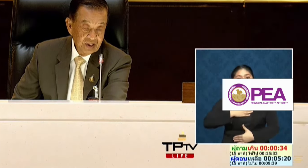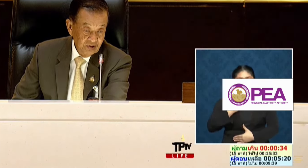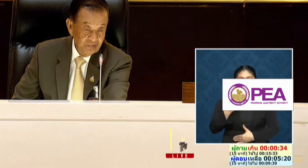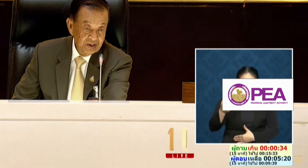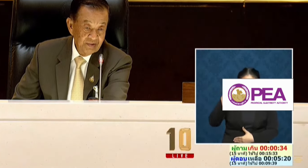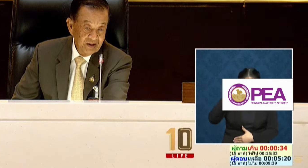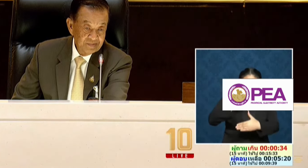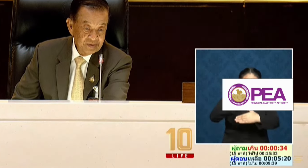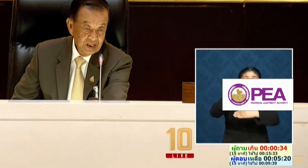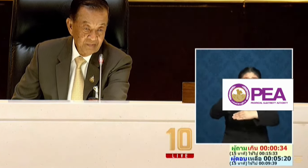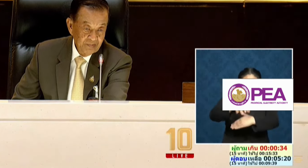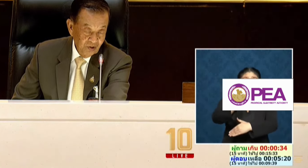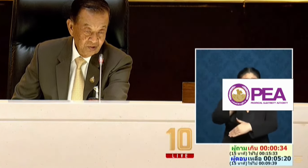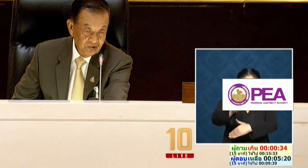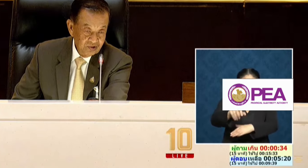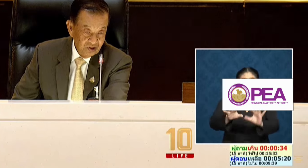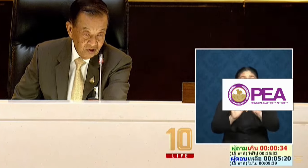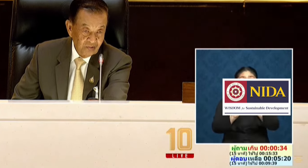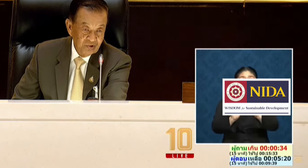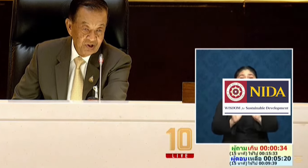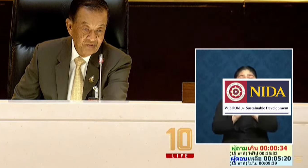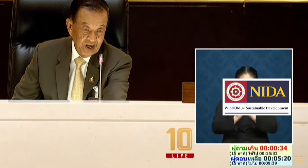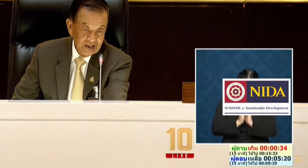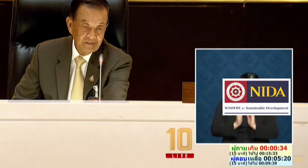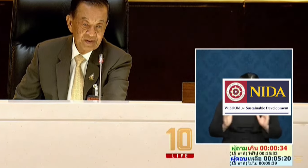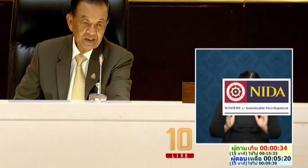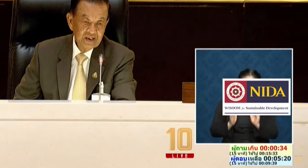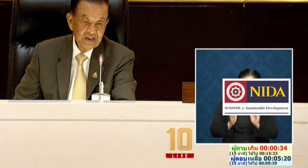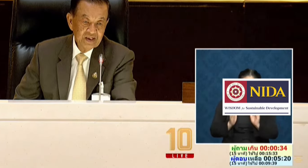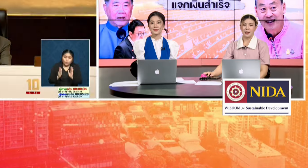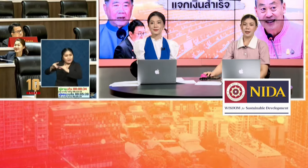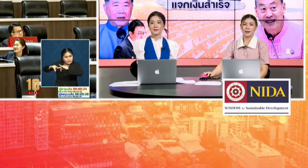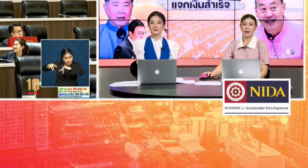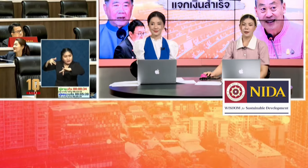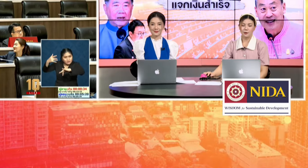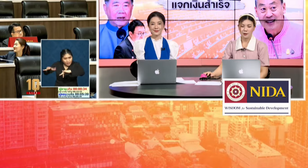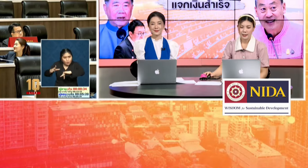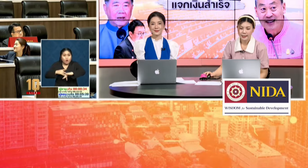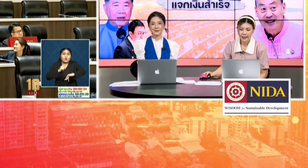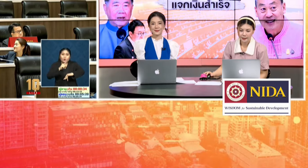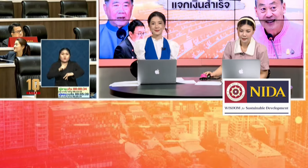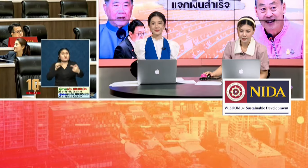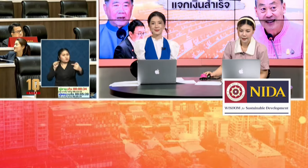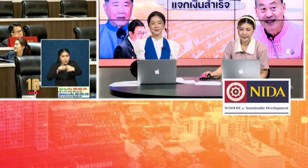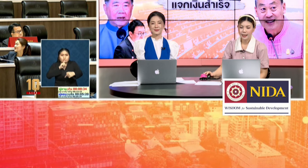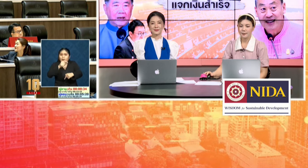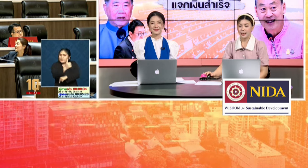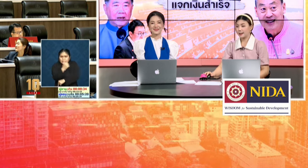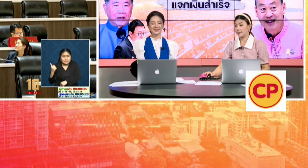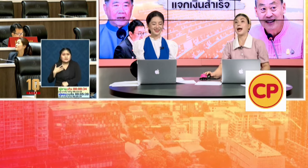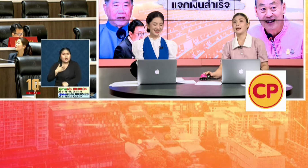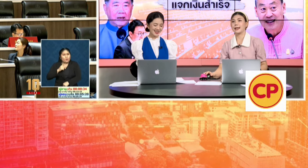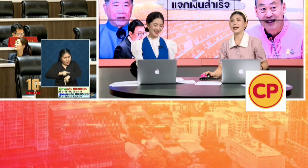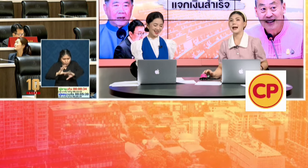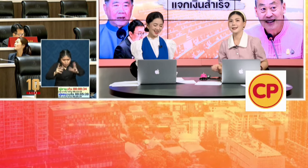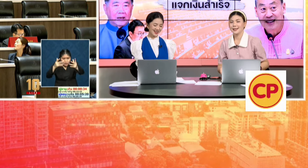ทวัฒน์คิดว่าท่านจบแล้วใช่มั้ยครับครับๆก็ต้องต้องขอบคุณผู้นำยการครับอ่าค่ะเราก็เห็นใจเห็นใจประธาน